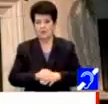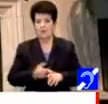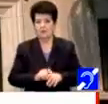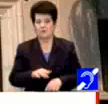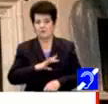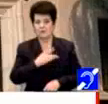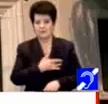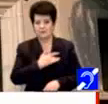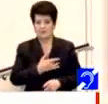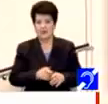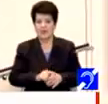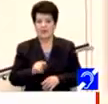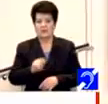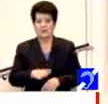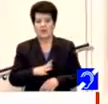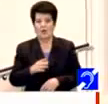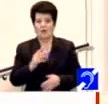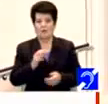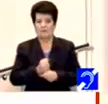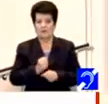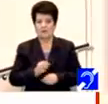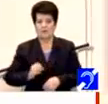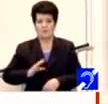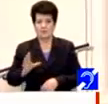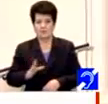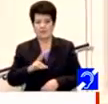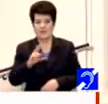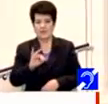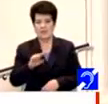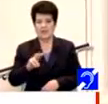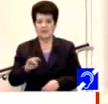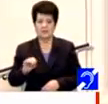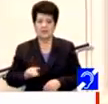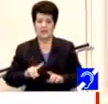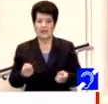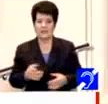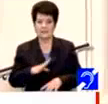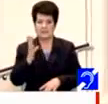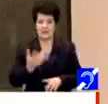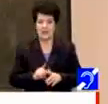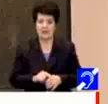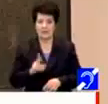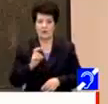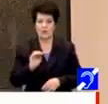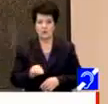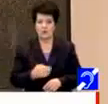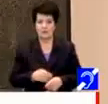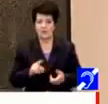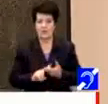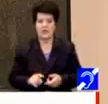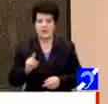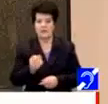confirme bănuiala rezonabilă privind comiterea faptei de îmbogățire ilicită. Reținerea lui s-a impus ținând cont de faptul că Druță, profitând